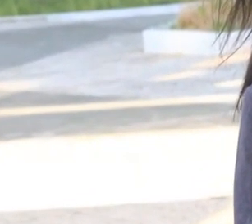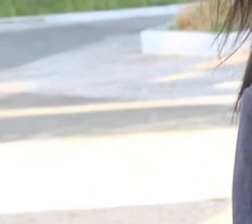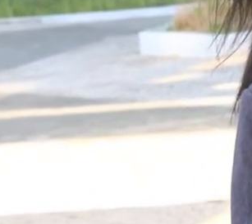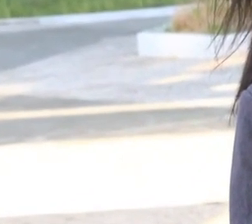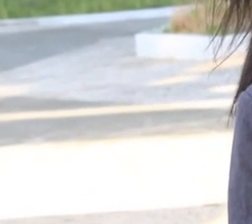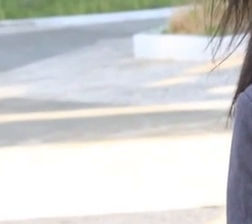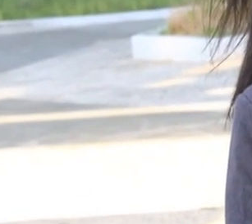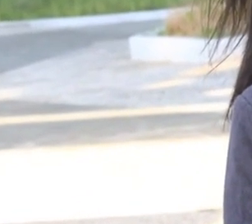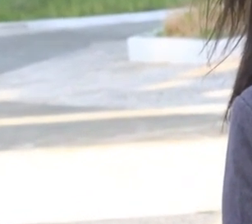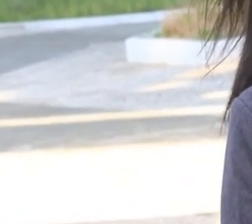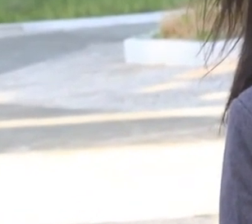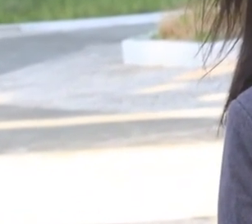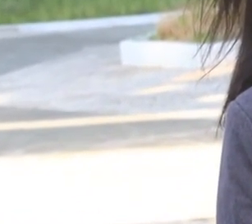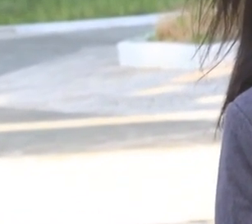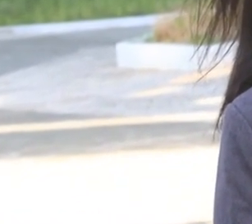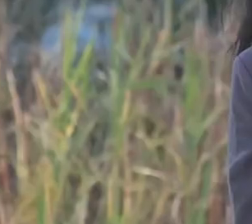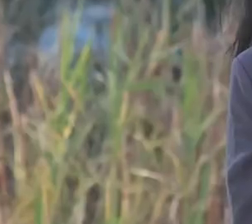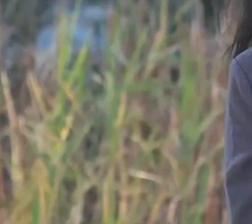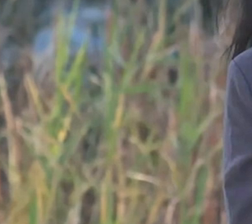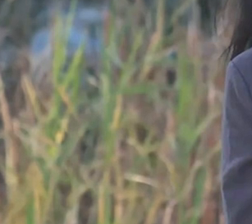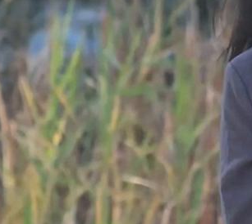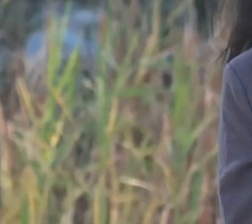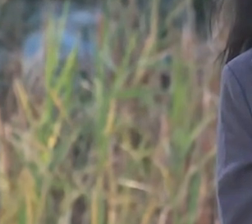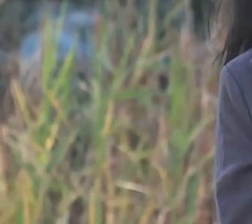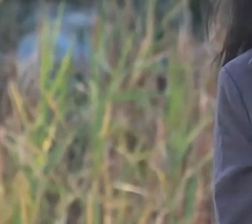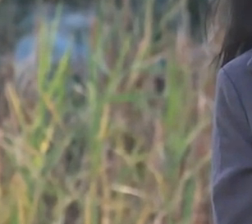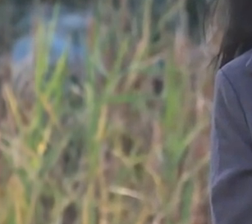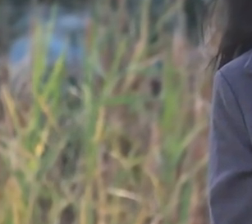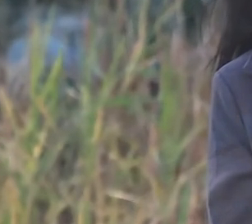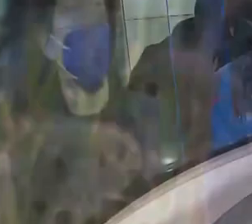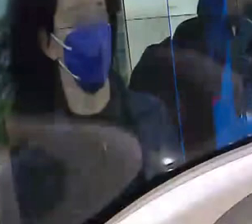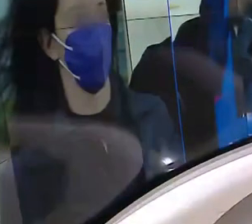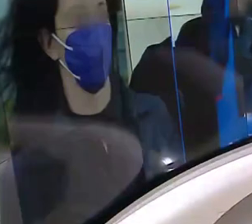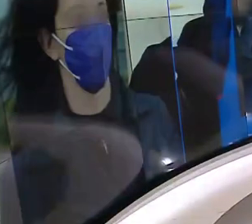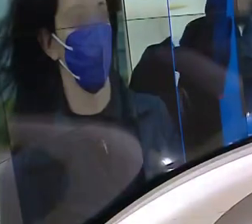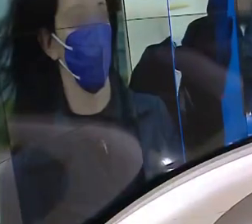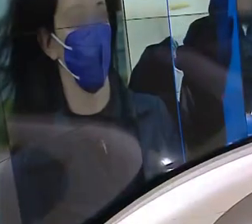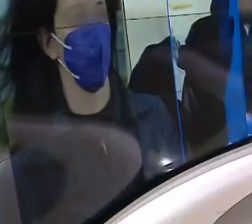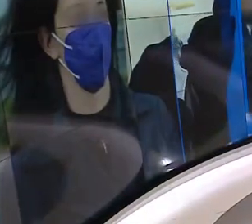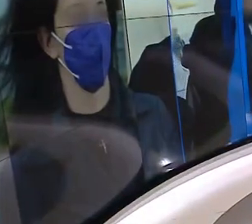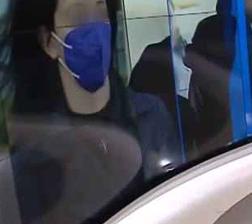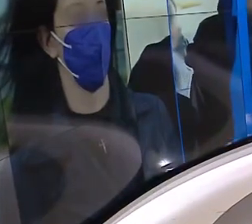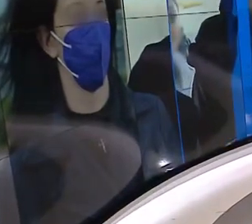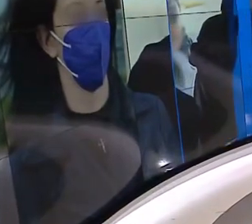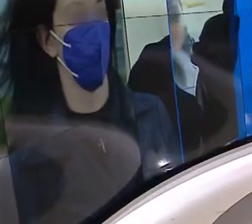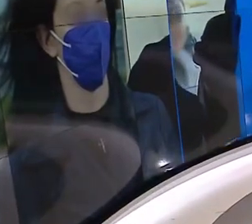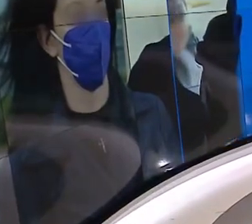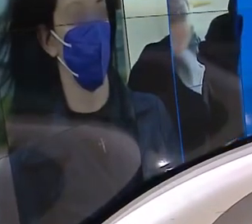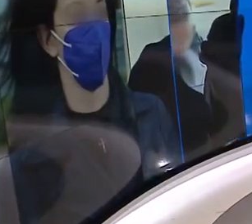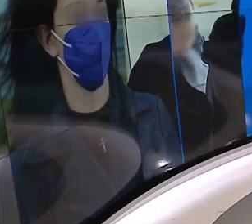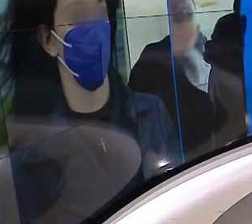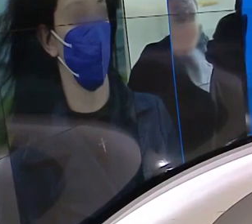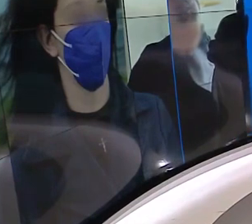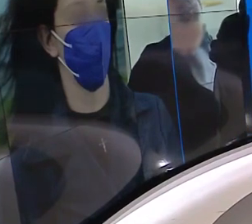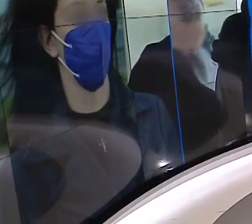ένταση διαδικασία μία ένταση που να μην κοροϊδευόμαστε την έχουμε όλοι μας γιατί είναι μία από τις ιστορίες που έχει συγκλονίσει τους